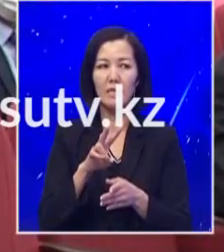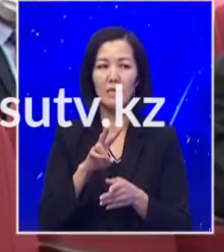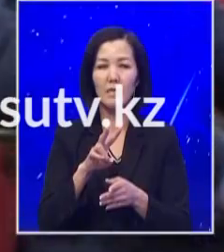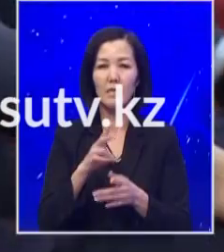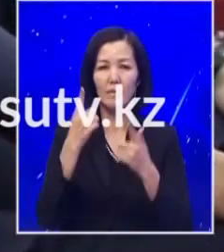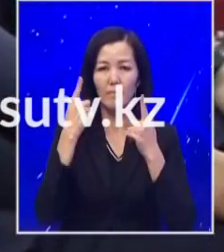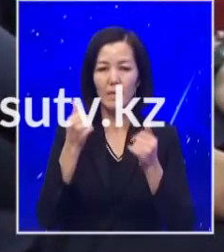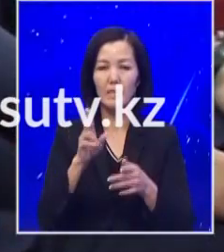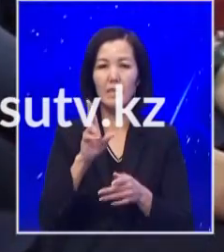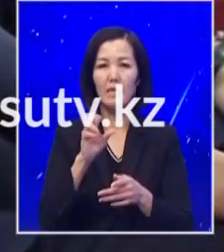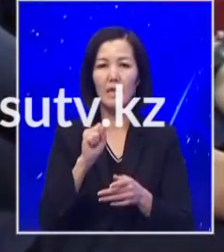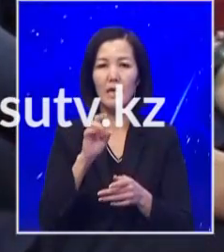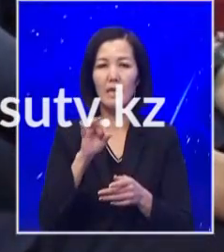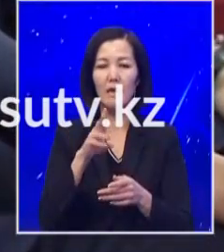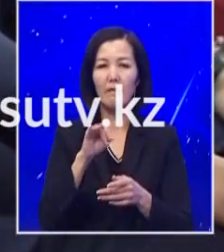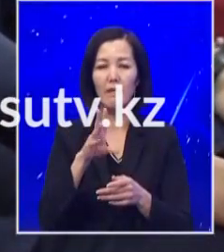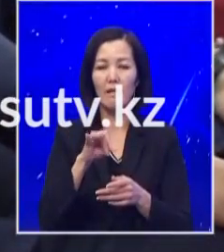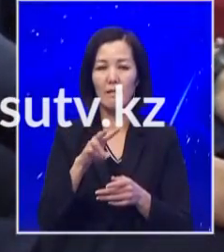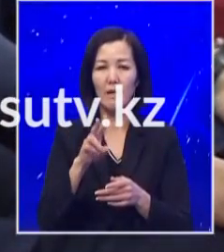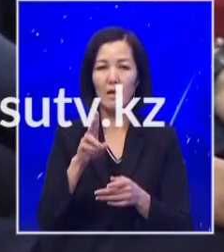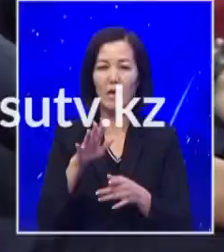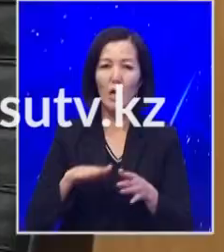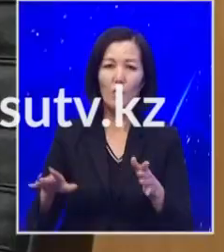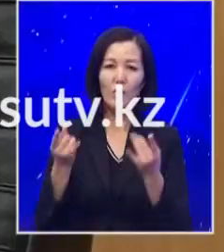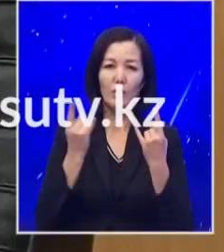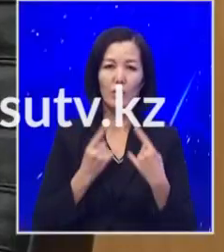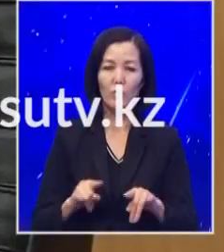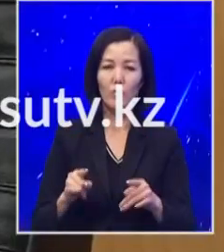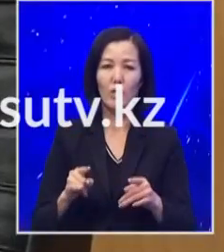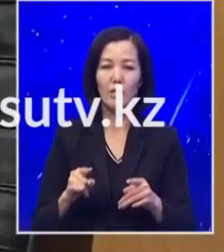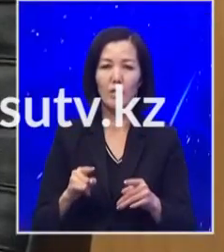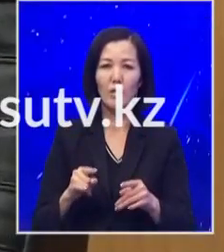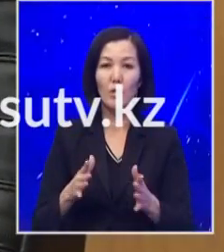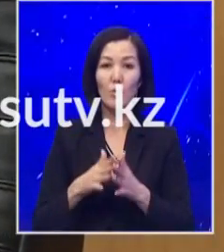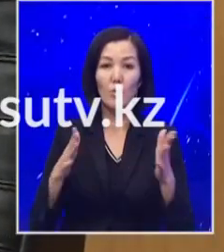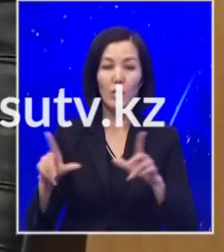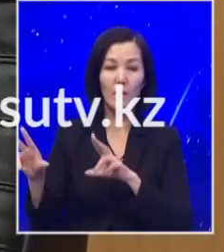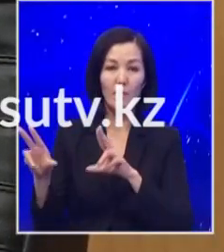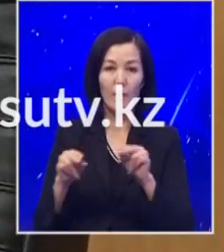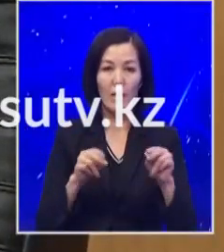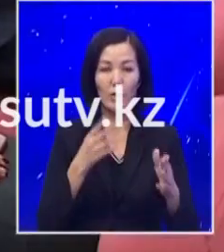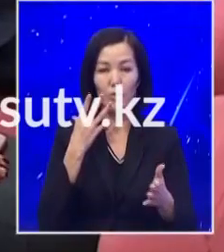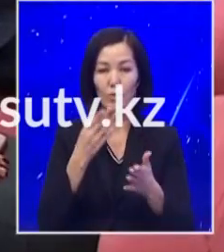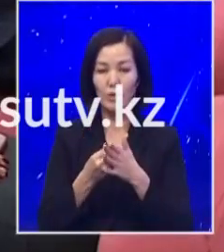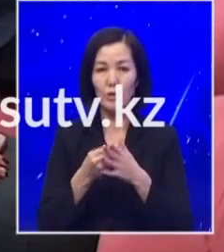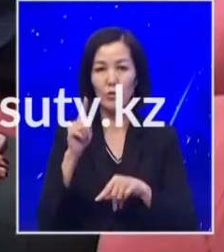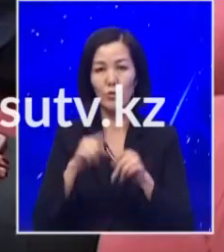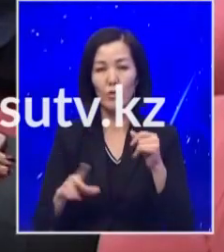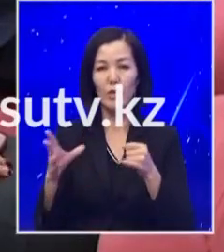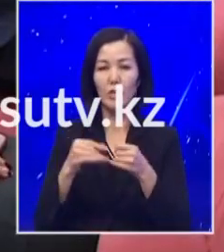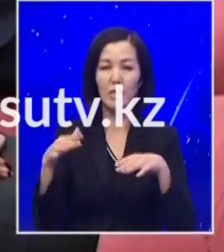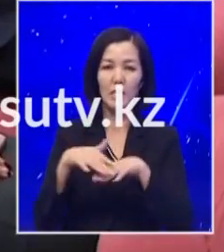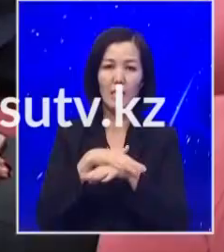білесіңдер. Қараталаудан өздеріңіздің жерлестеріңіз. Ол үлкен бақыт туған жеріңе кеп, үлкен басшы болу. Өз туған